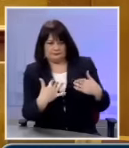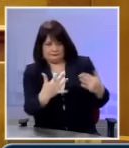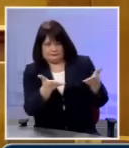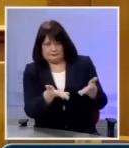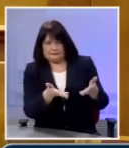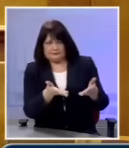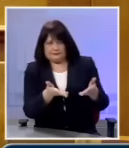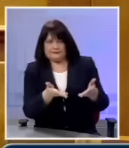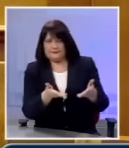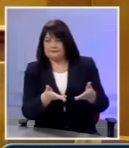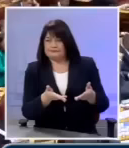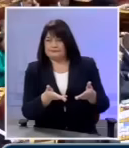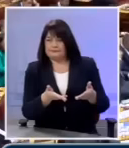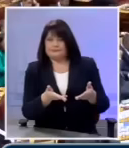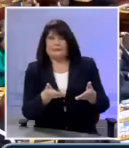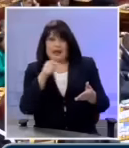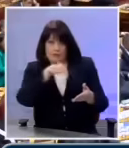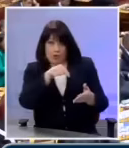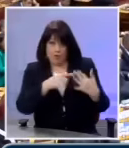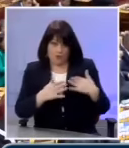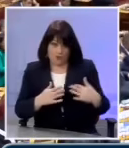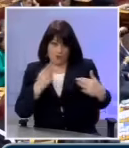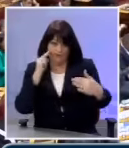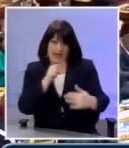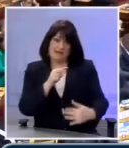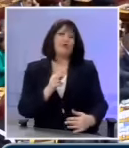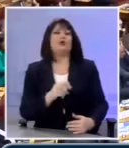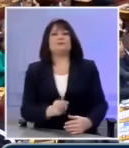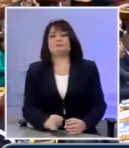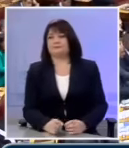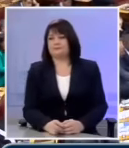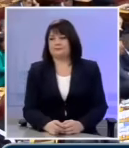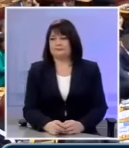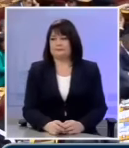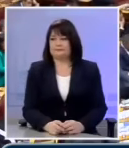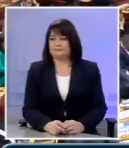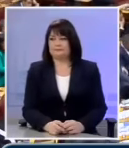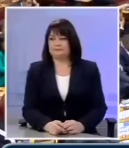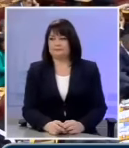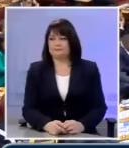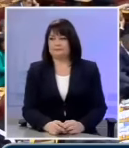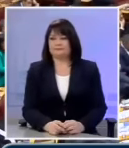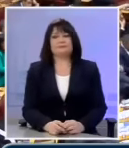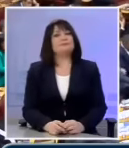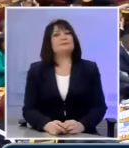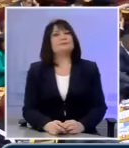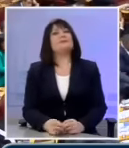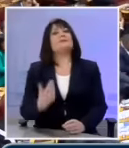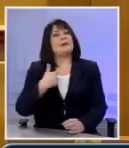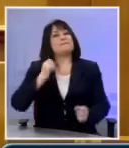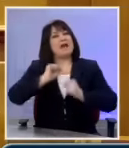πτέρυγα, από αυτή την πτέρυγα, παρακαλώ ησυχία, από αυτή την πτέρυγα δίναμε